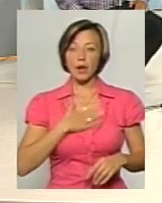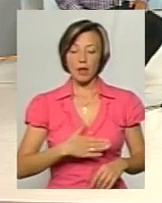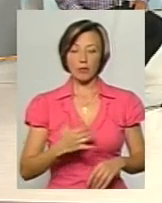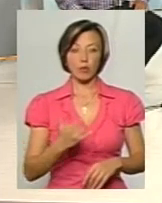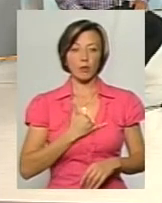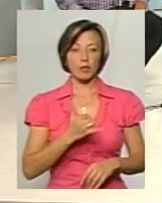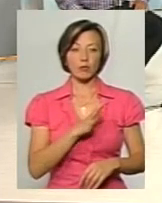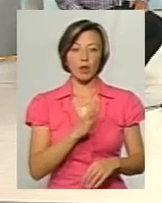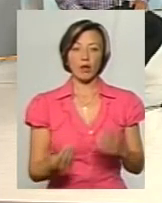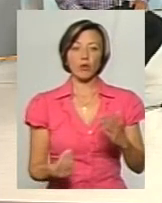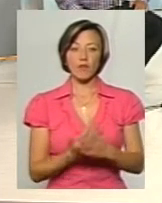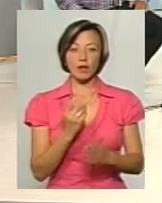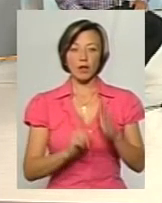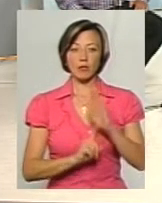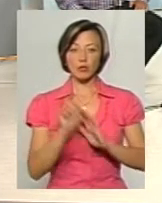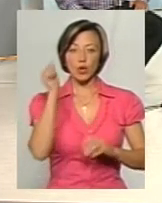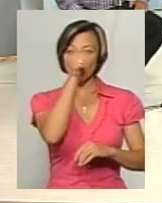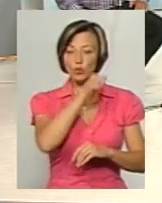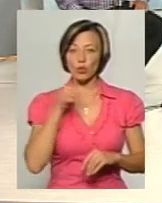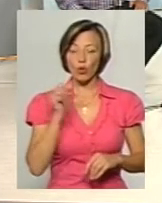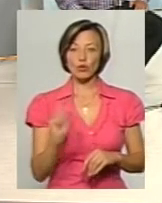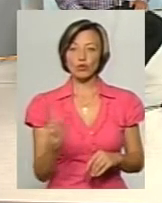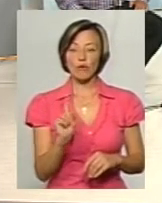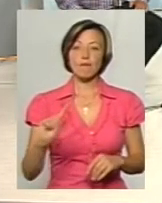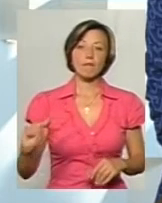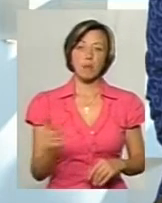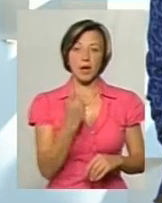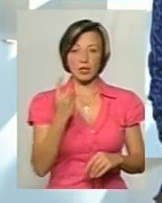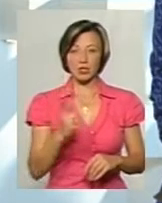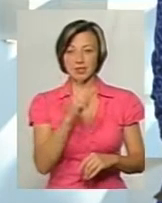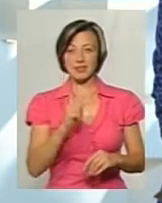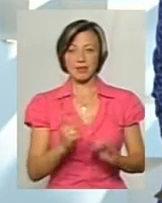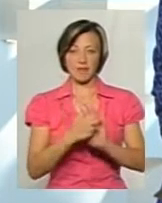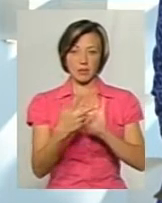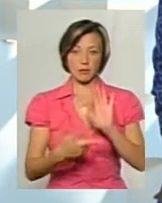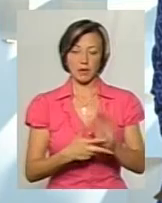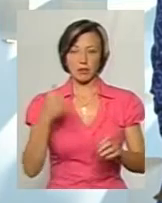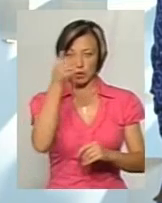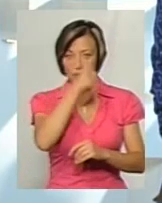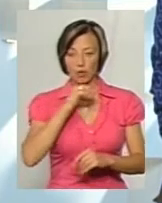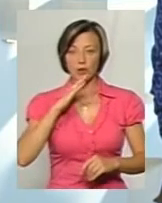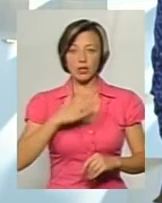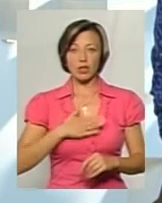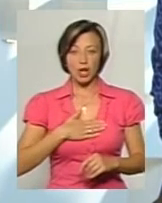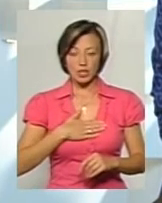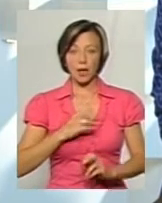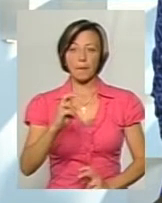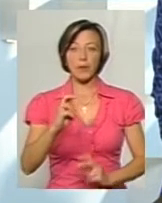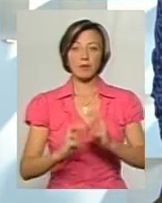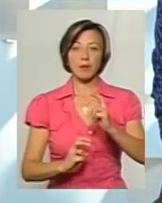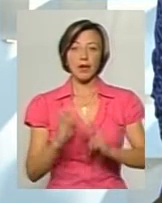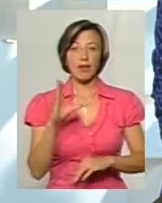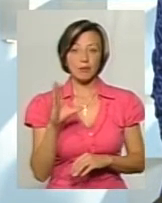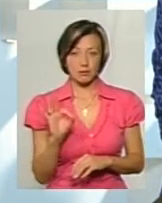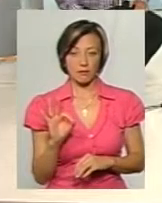така новина на початку року цього, що вперше за 18 років на наше підприємство